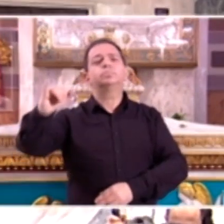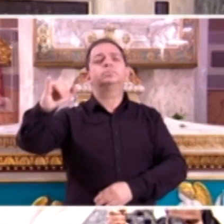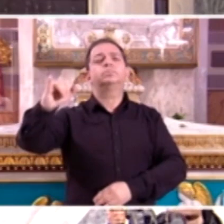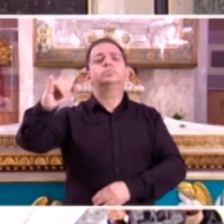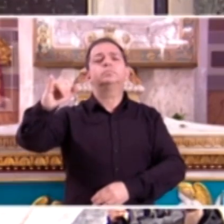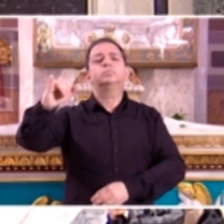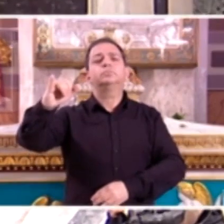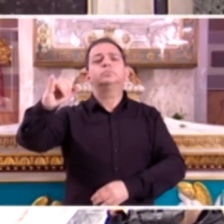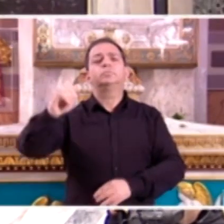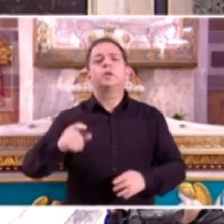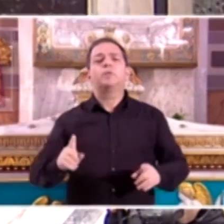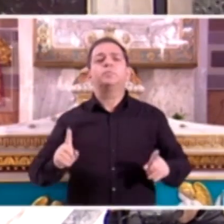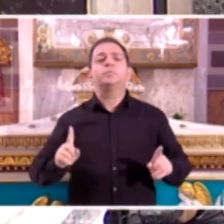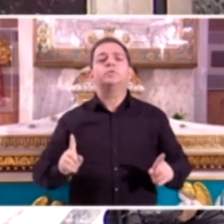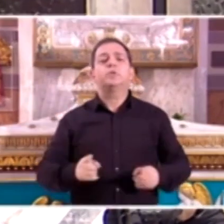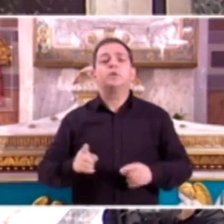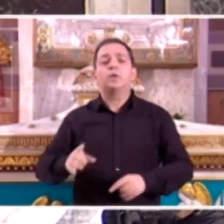των